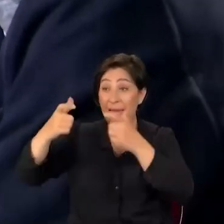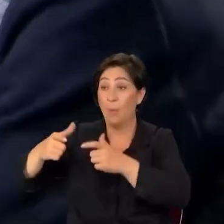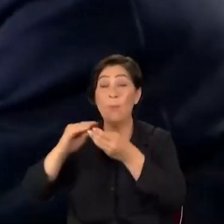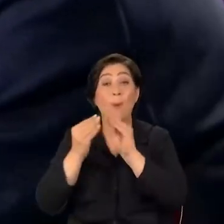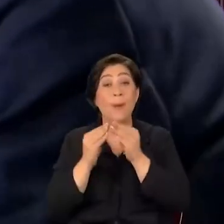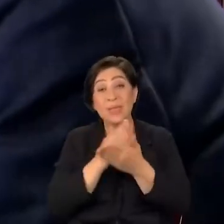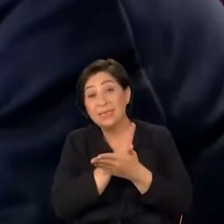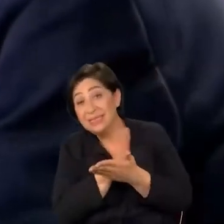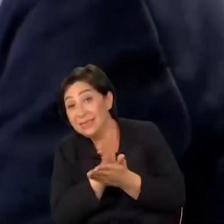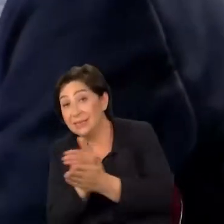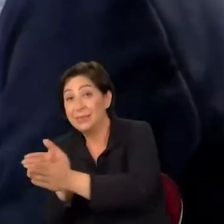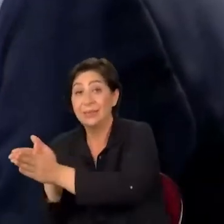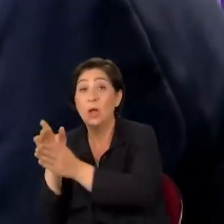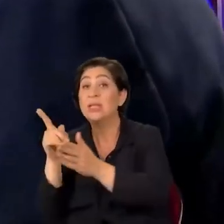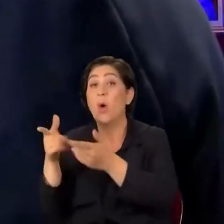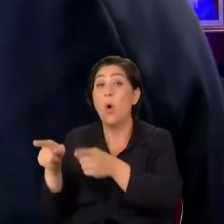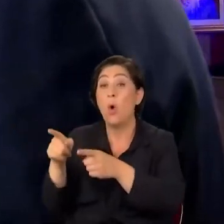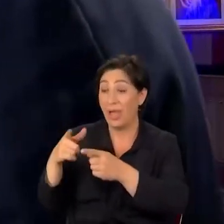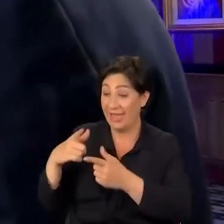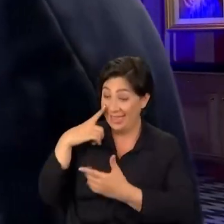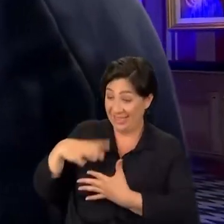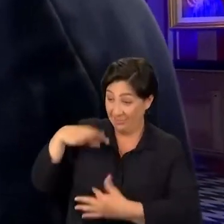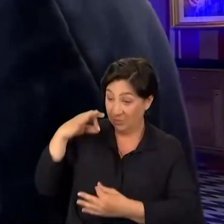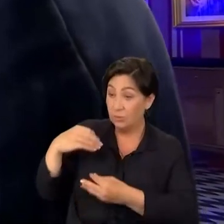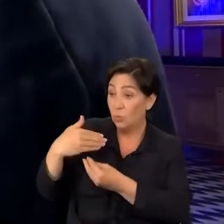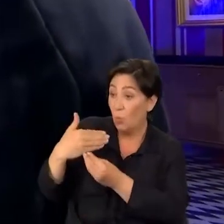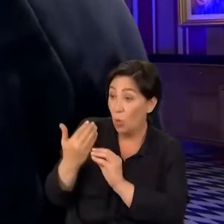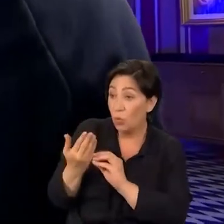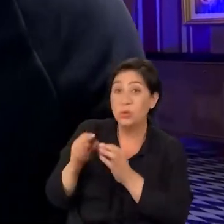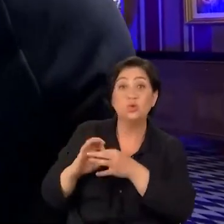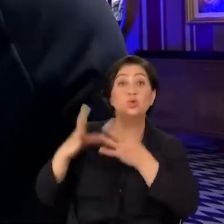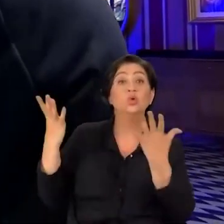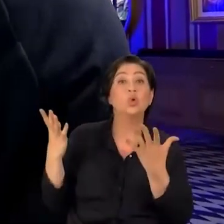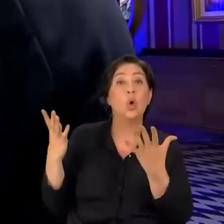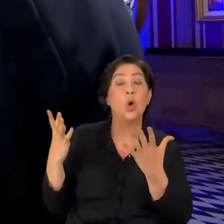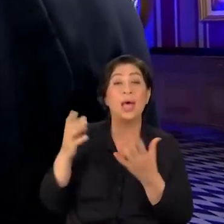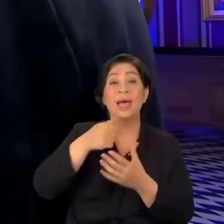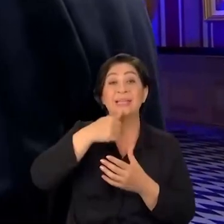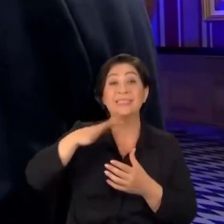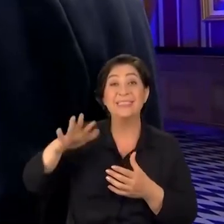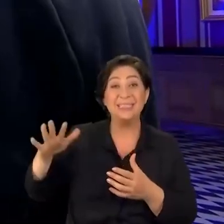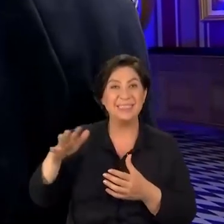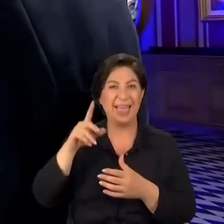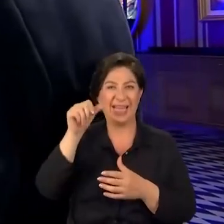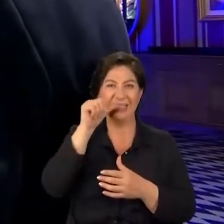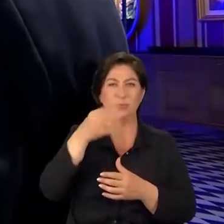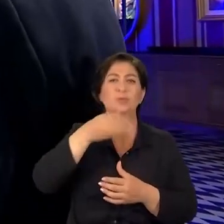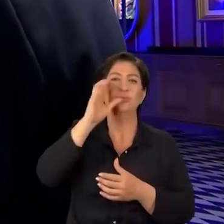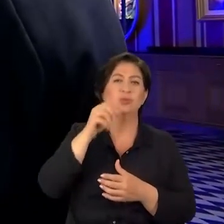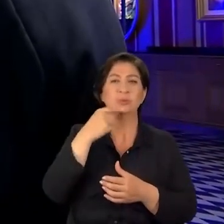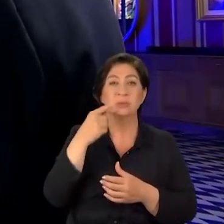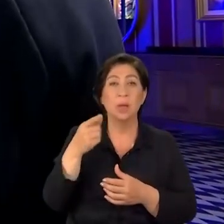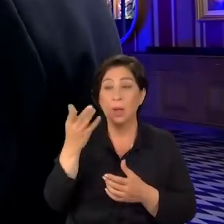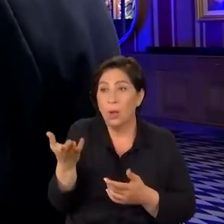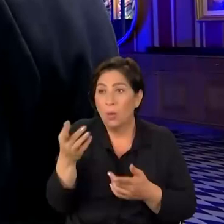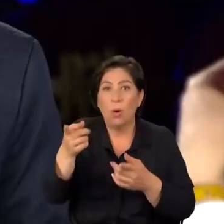kayıyor. Çünkü bu yerellik aynı zamanda o kimlik ve kutuplaşma meselesini çözüyor. Çünkü denizde içme suyu dediğiniz zaman Türk veya Kürt,